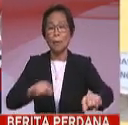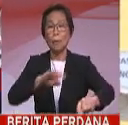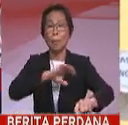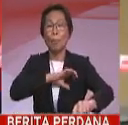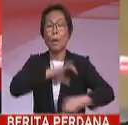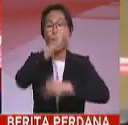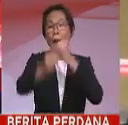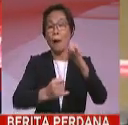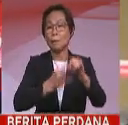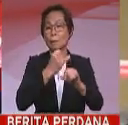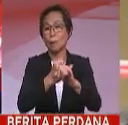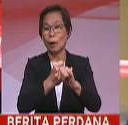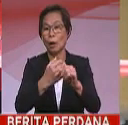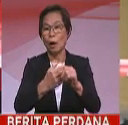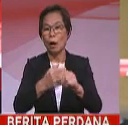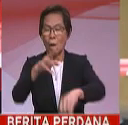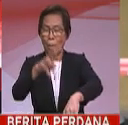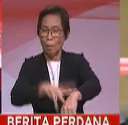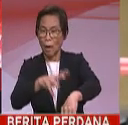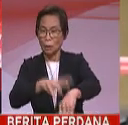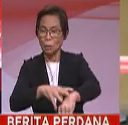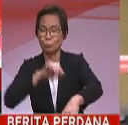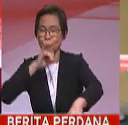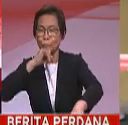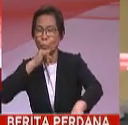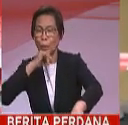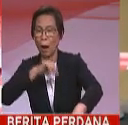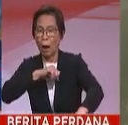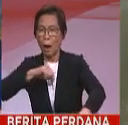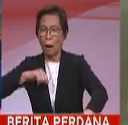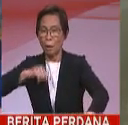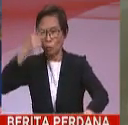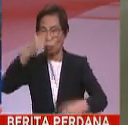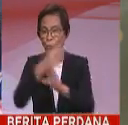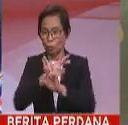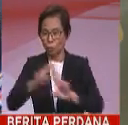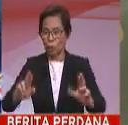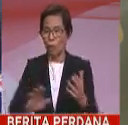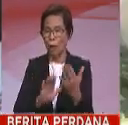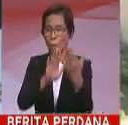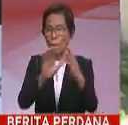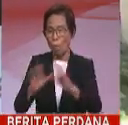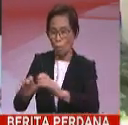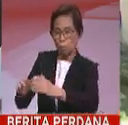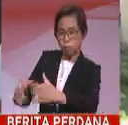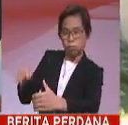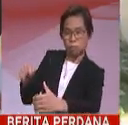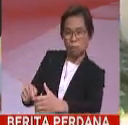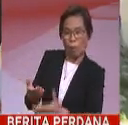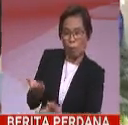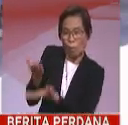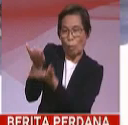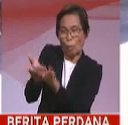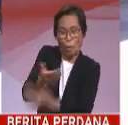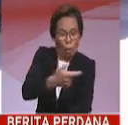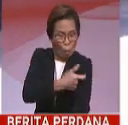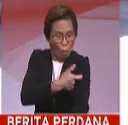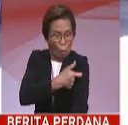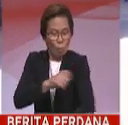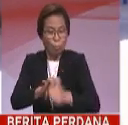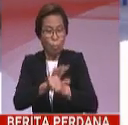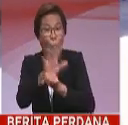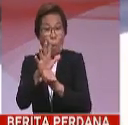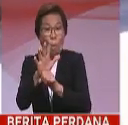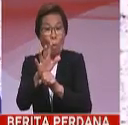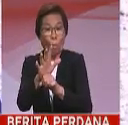antarabangsa Interpol yang mengeluarkan amaran notis jingga kepada ahlinya untuk bersiap sedia menghadapi sindiket yang menawarkan vaksin